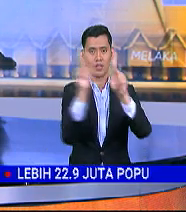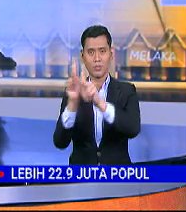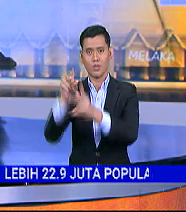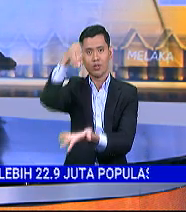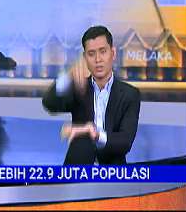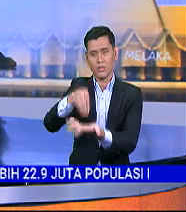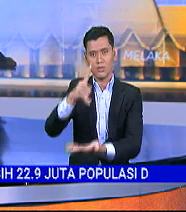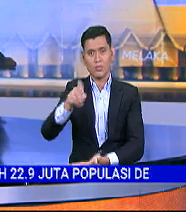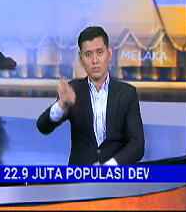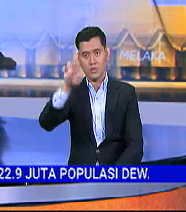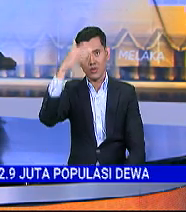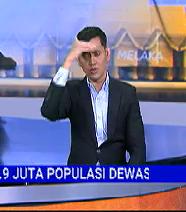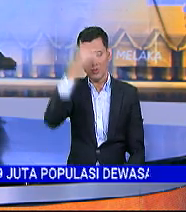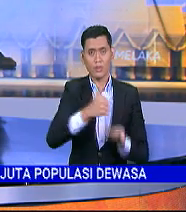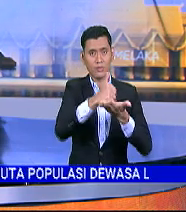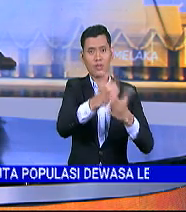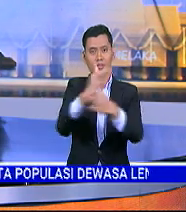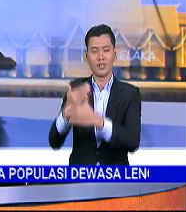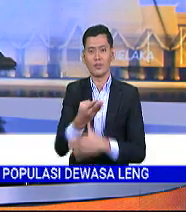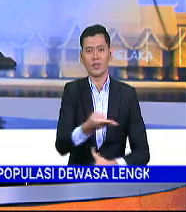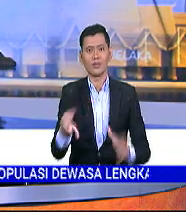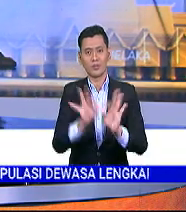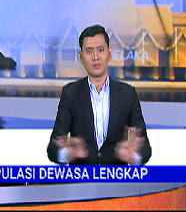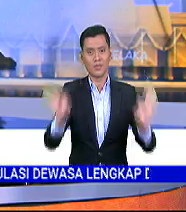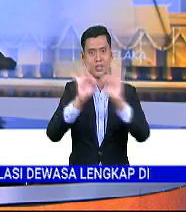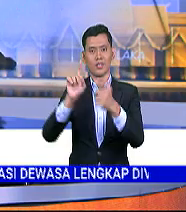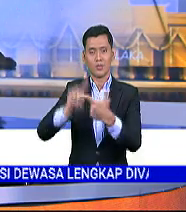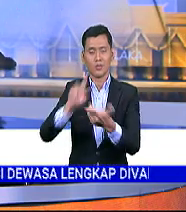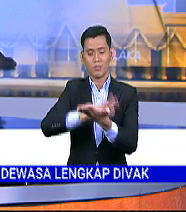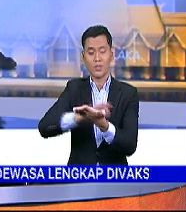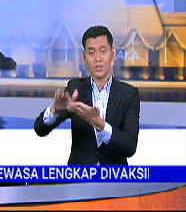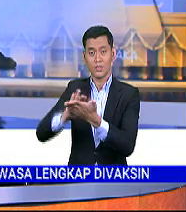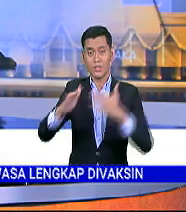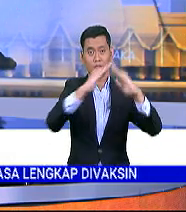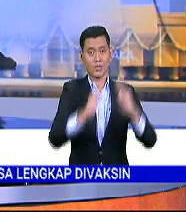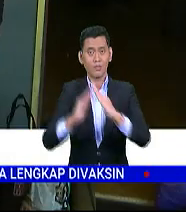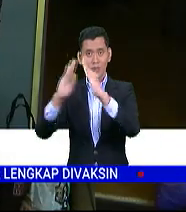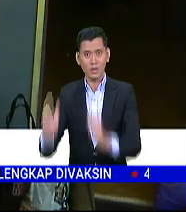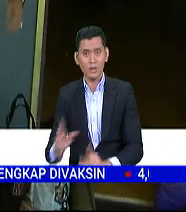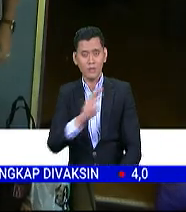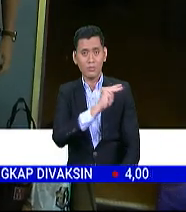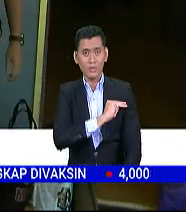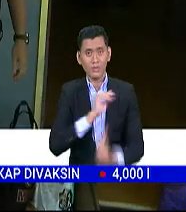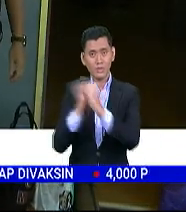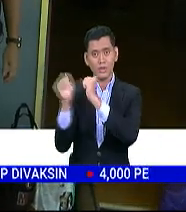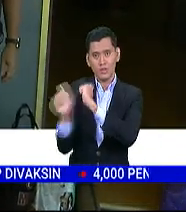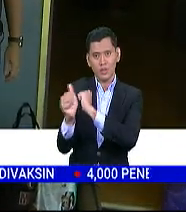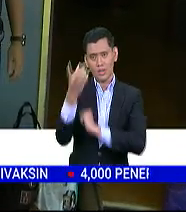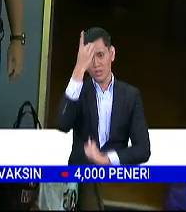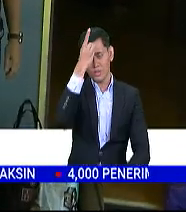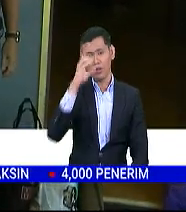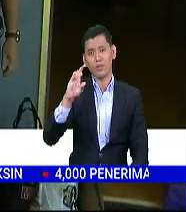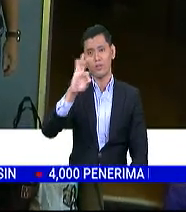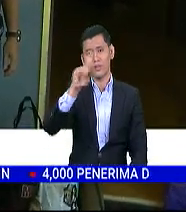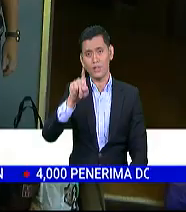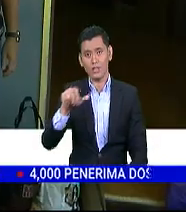Bantuan meliputi agihan keperluan harian dan membersihkan rumah penduduk. Menteri Belia dan Sukan Datuk Seri Ahmad Faizal